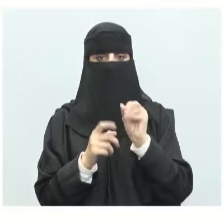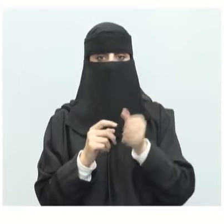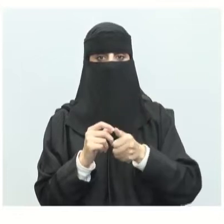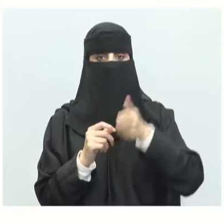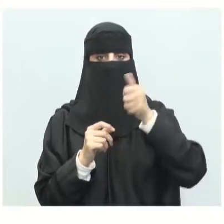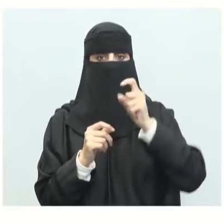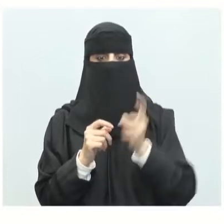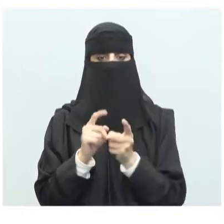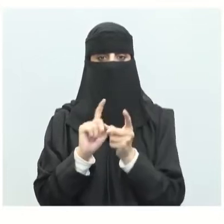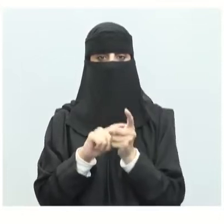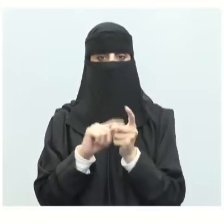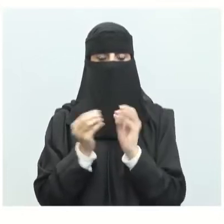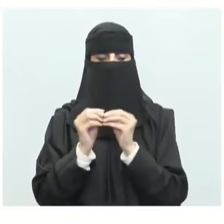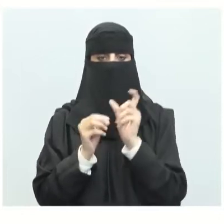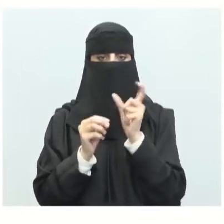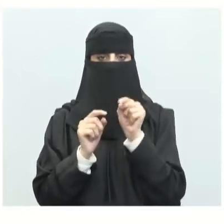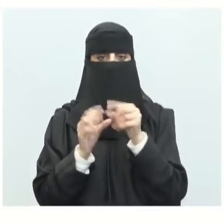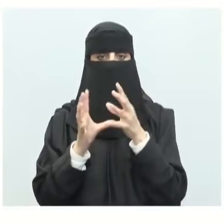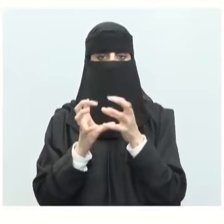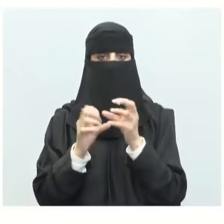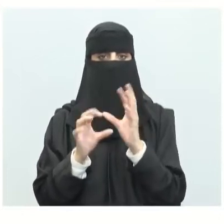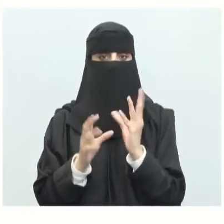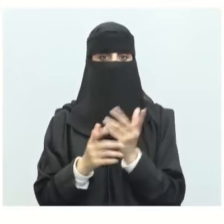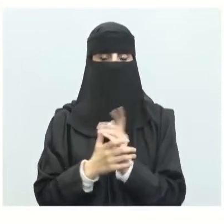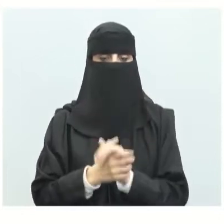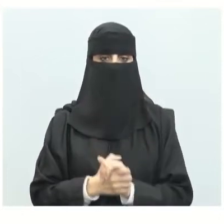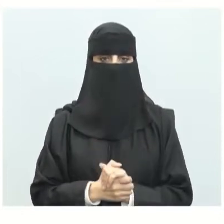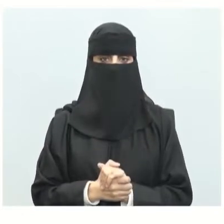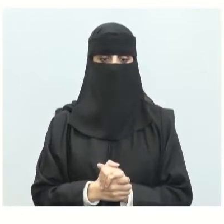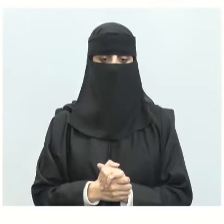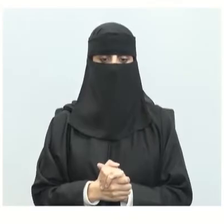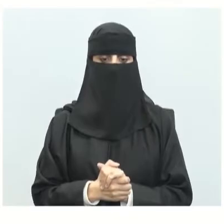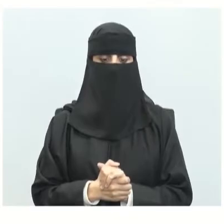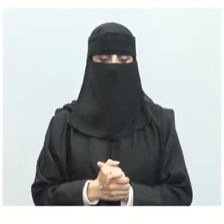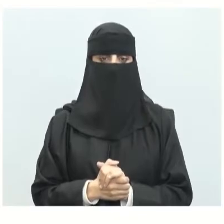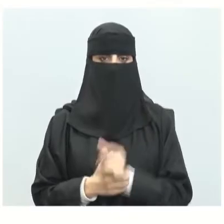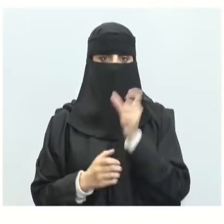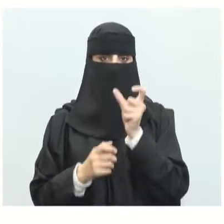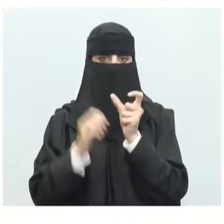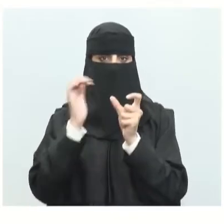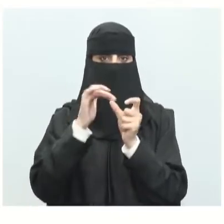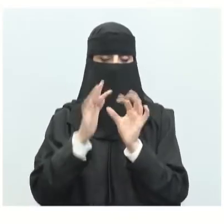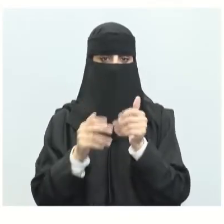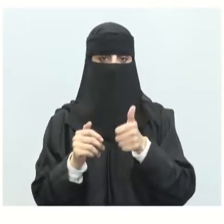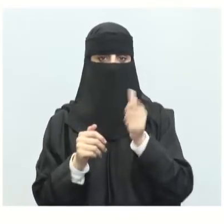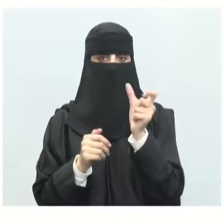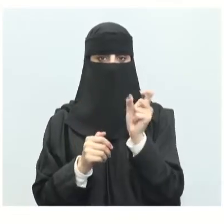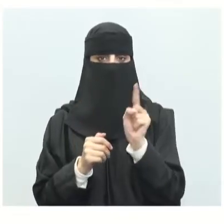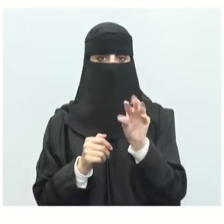لونت باللون الازرق في هذا المثال هي كلمه انبهار وتعني